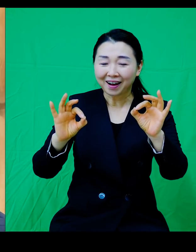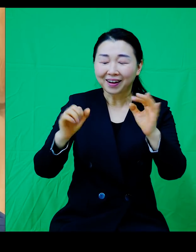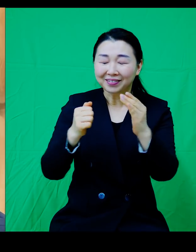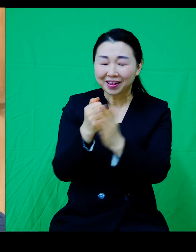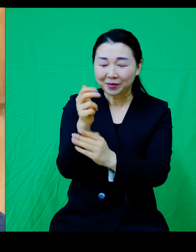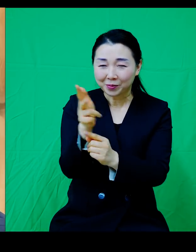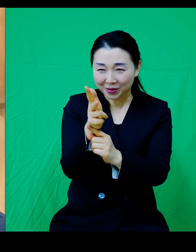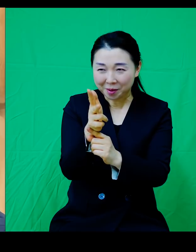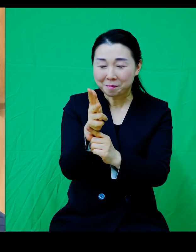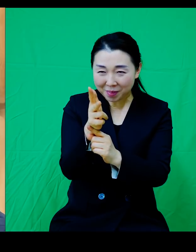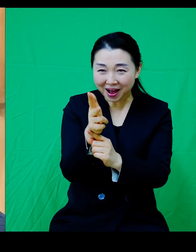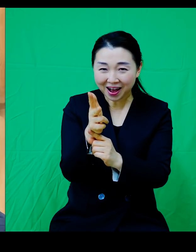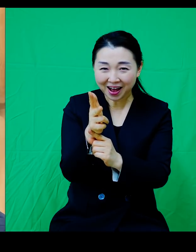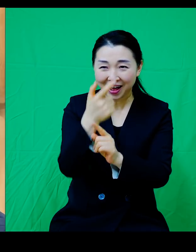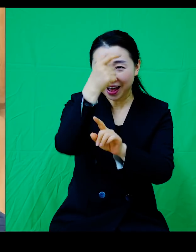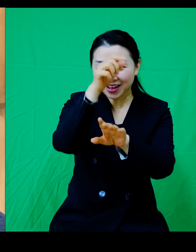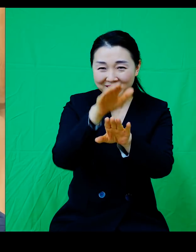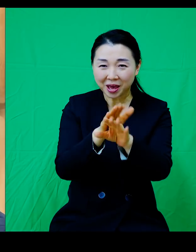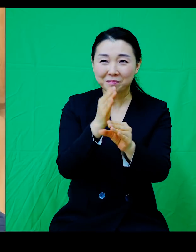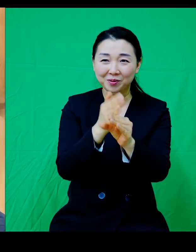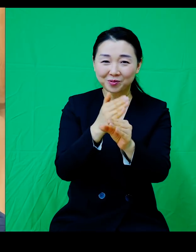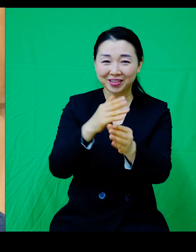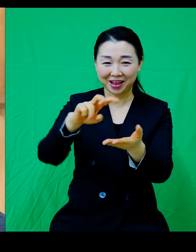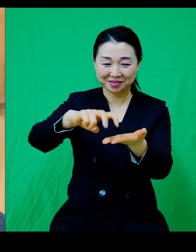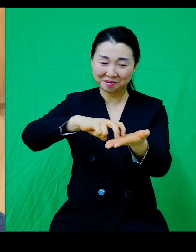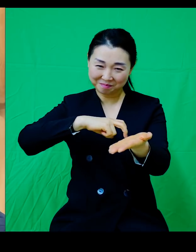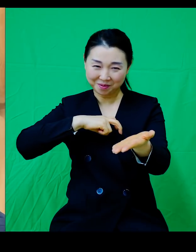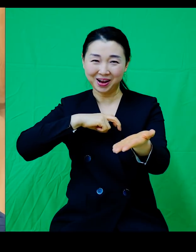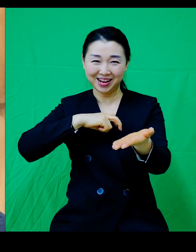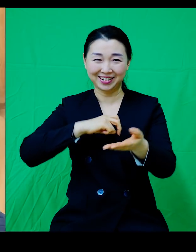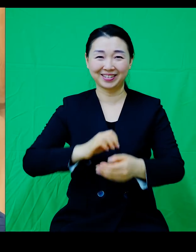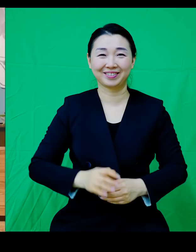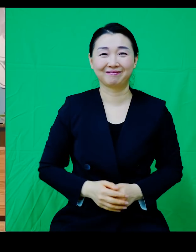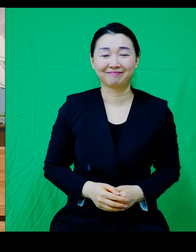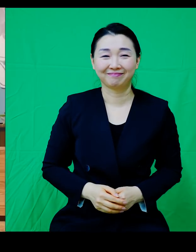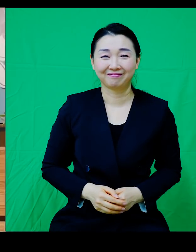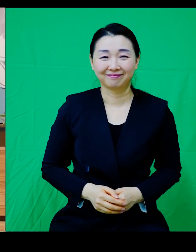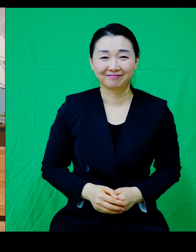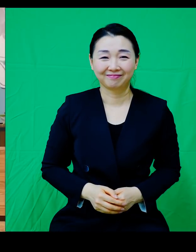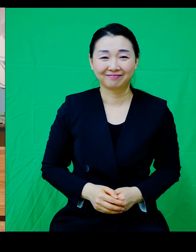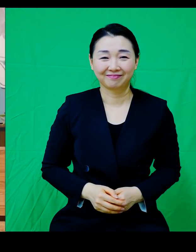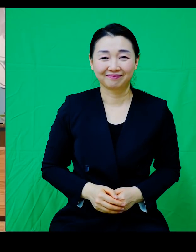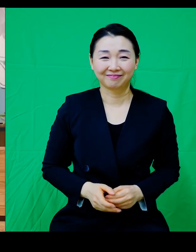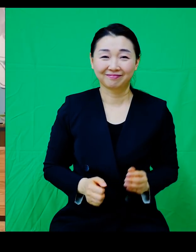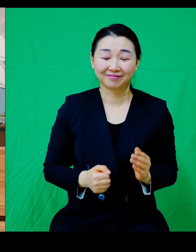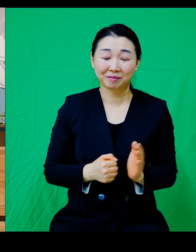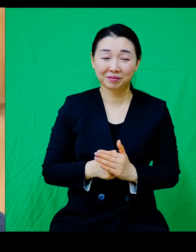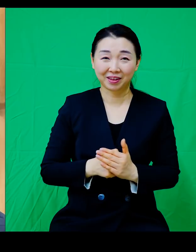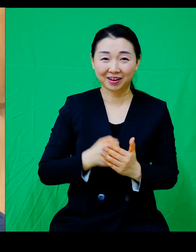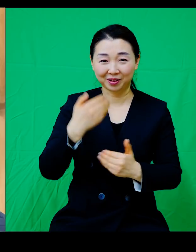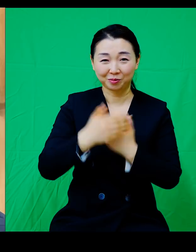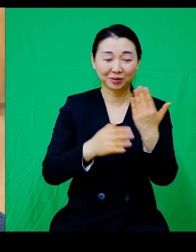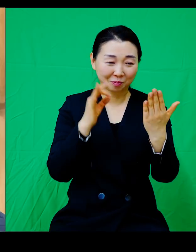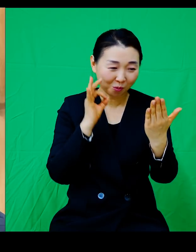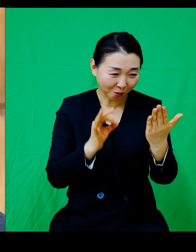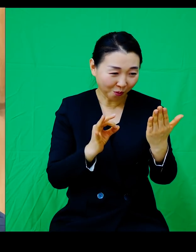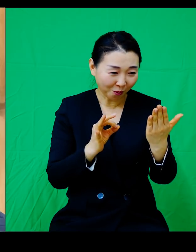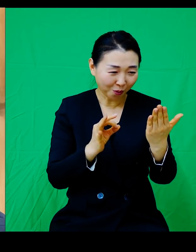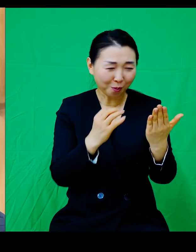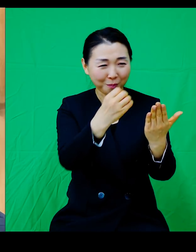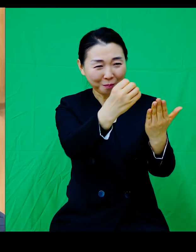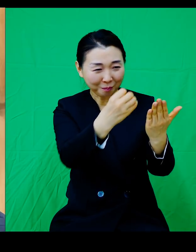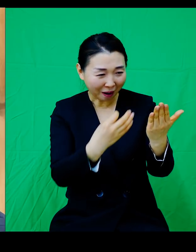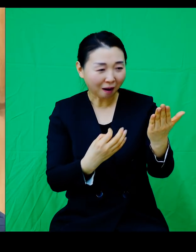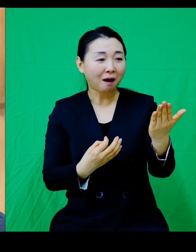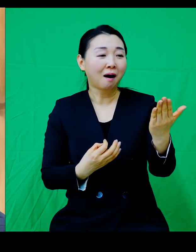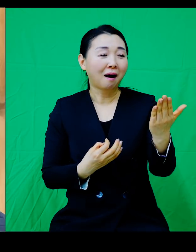때문에 저를 이제 동영상을 찍어서 예배 중간에 동영상 찍어서 저한테 보내주신 거예요. 네. 그래서 제가 그걸 보고 나중에 이제